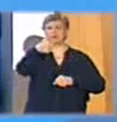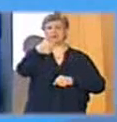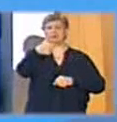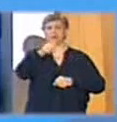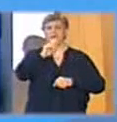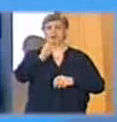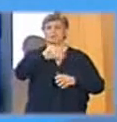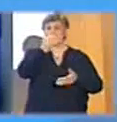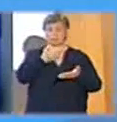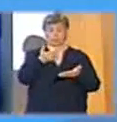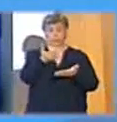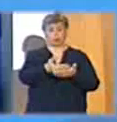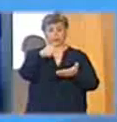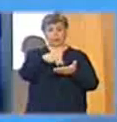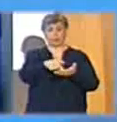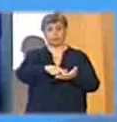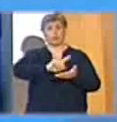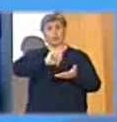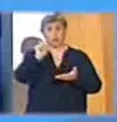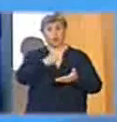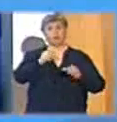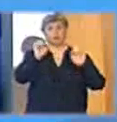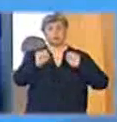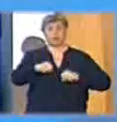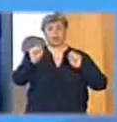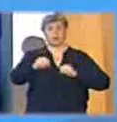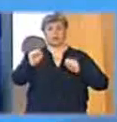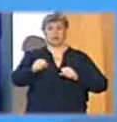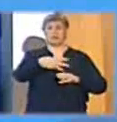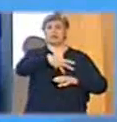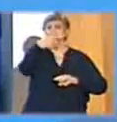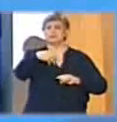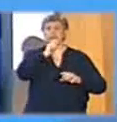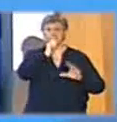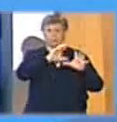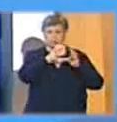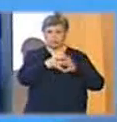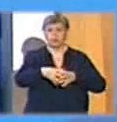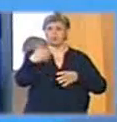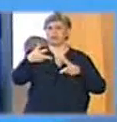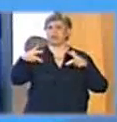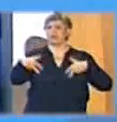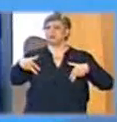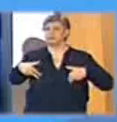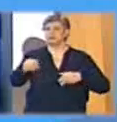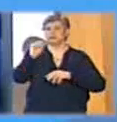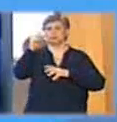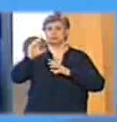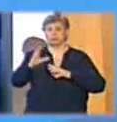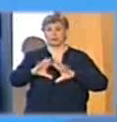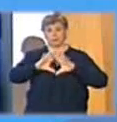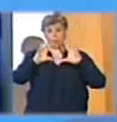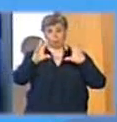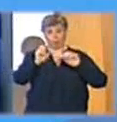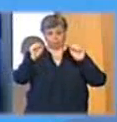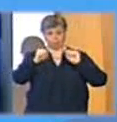αυτή, να συμφωνήσουν όλοι και τα μέλη της κυβέρνησης, να συμφωνήσουν και το κόμμα κλπ. Ο στόχος είναι να γίνει αυτό με τον πιο σωστό τρόπο και